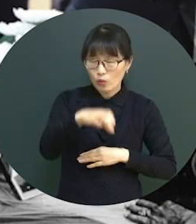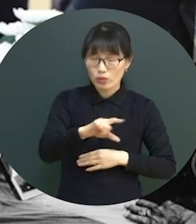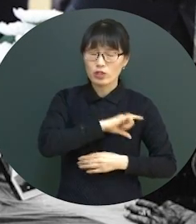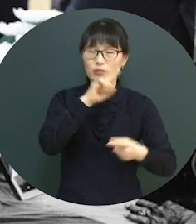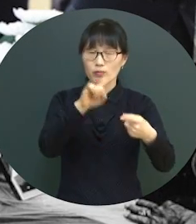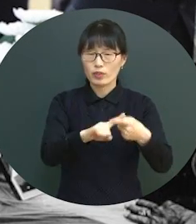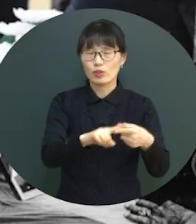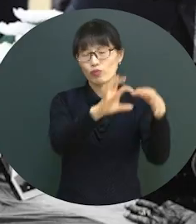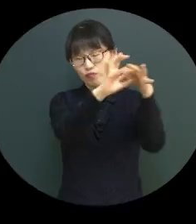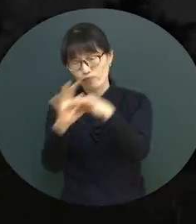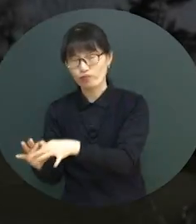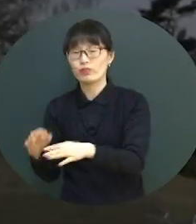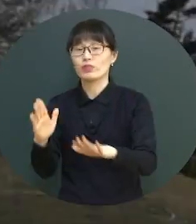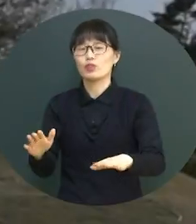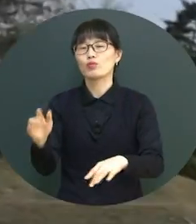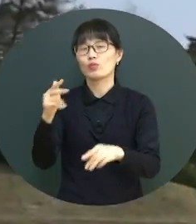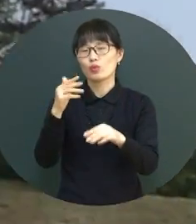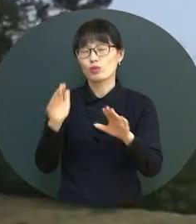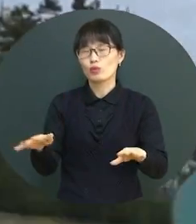있습니다.